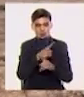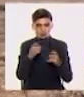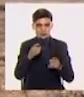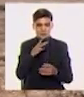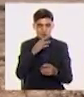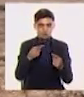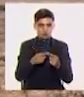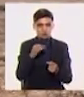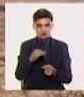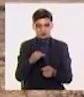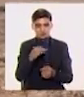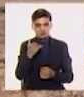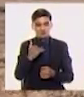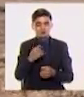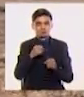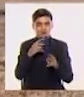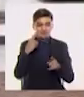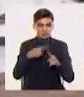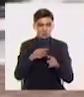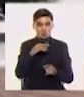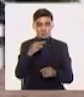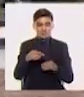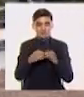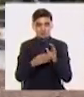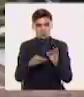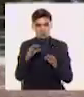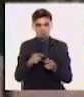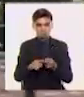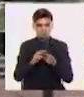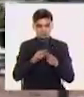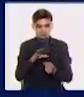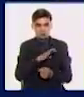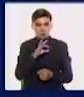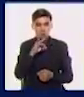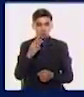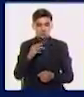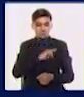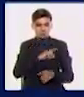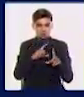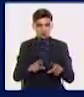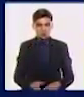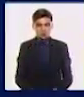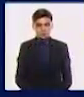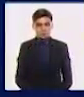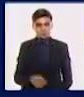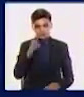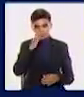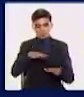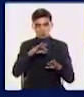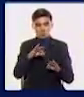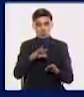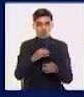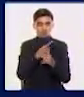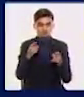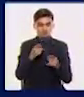ақпарат құралдарының өкілдерінің өздері осы COVID-19-ды жұқтырып алыпты. Республика бойынша бұқаралық